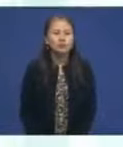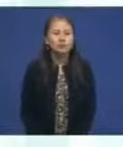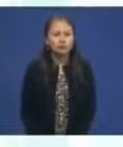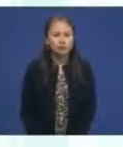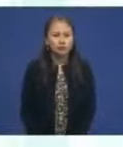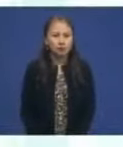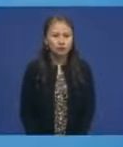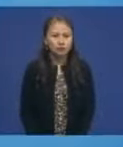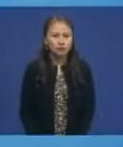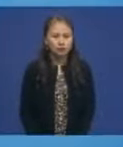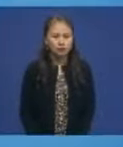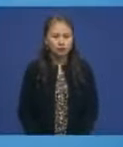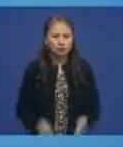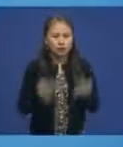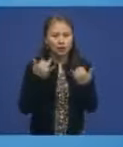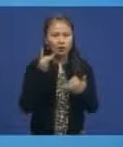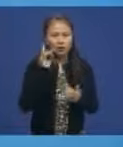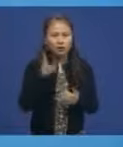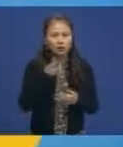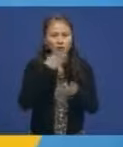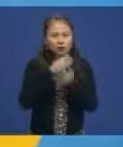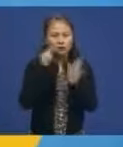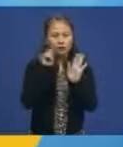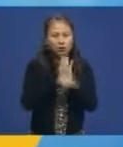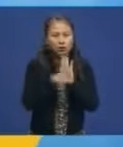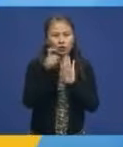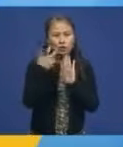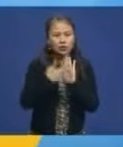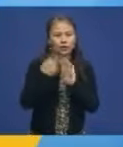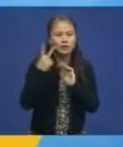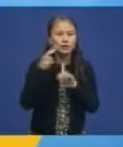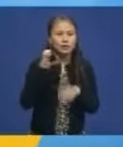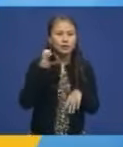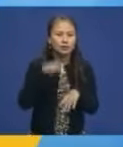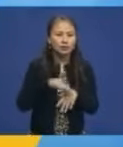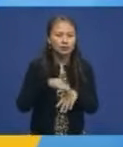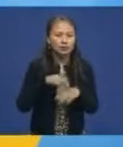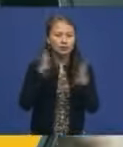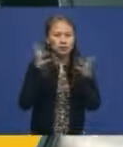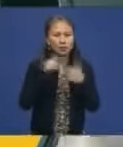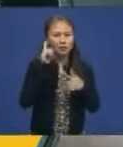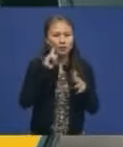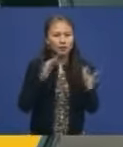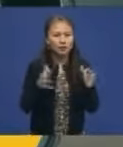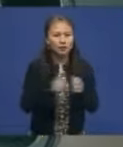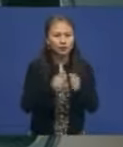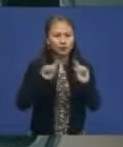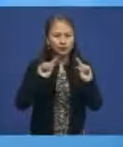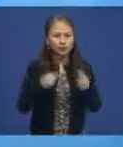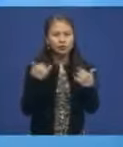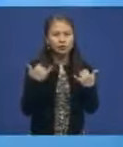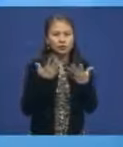Қазақстан Республикасы қылмыстық іс жүргізу кодексінің 132 бабына сәйкес қамауға алынды. Қазіргі